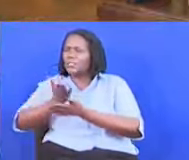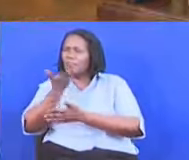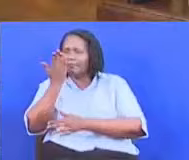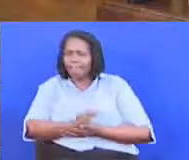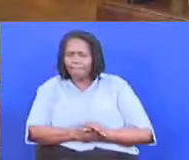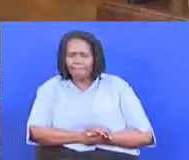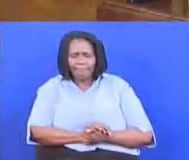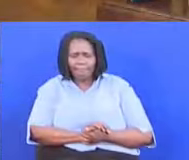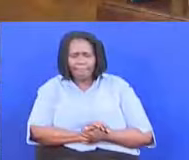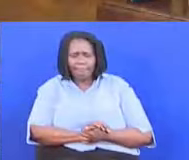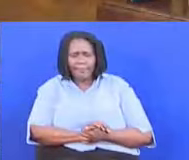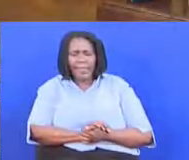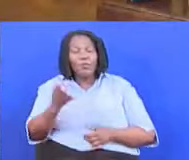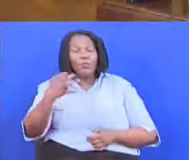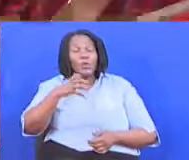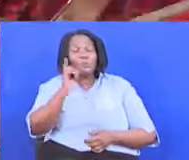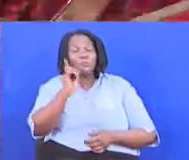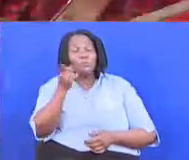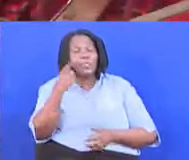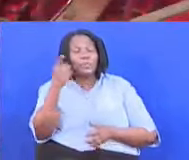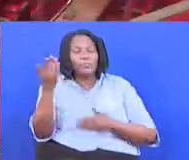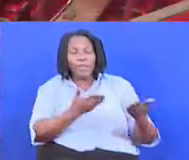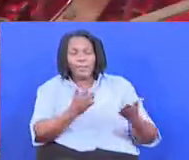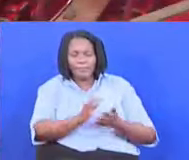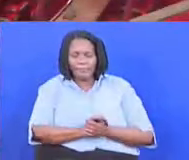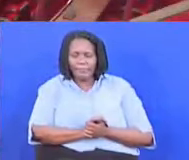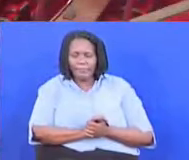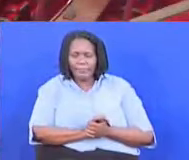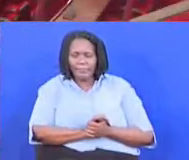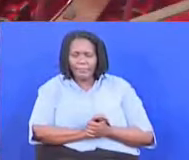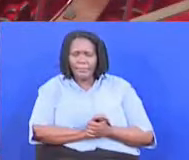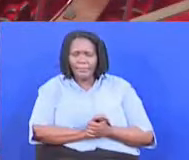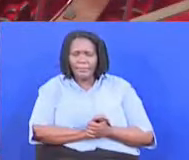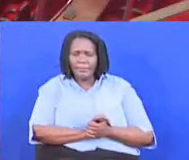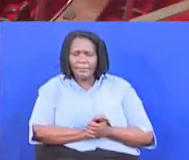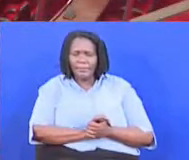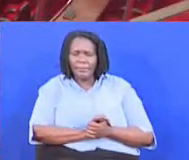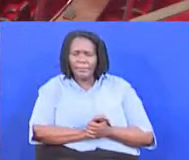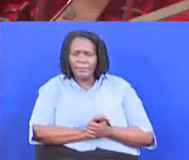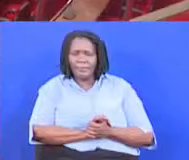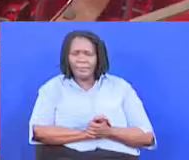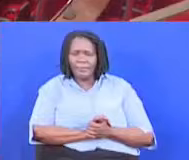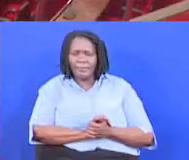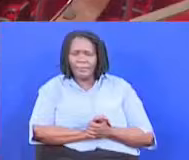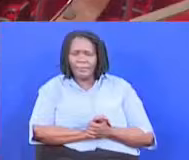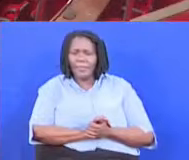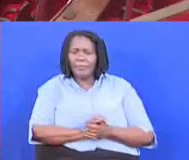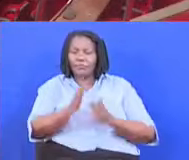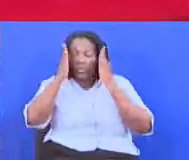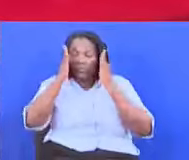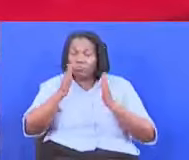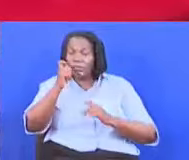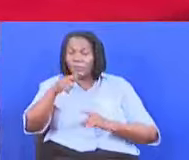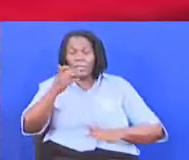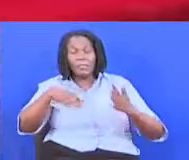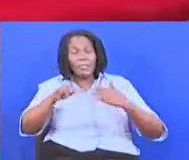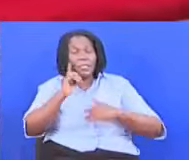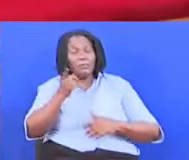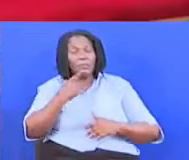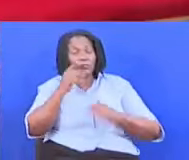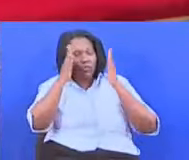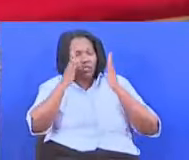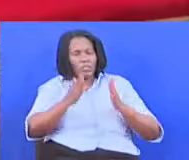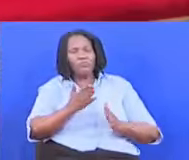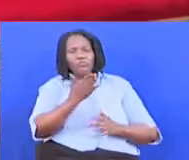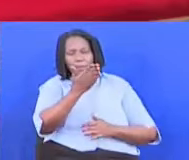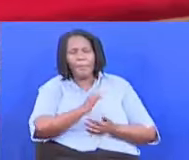Mheshimiwa Waziri, majibu. Mheshimiwa Spika, nijibu swali la Mheshimiwa Vedastus Manyinyi kama ifuatavyo.